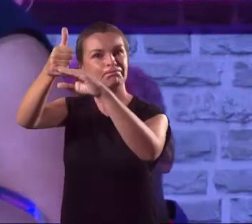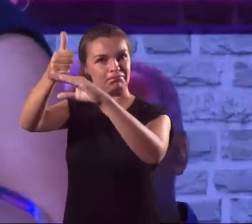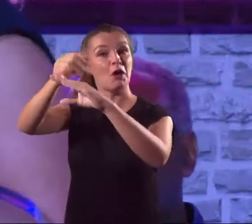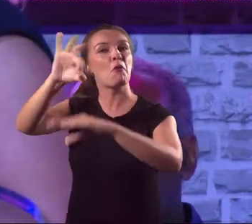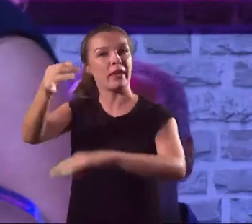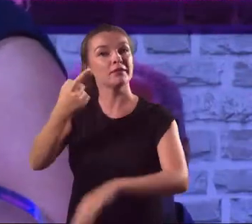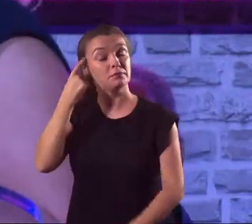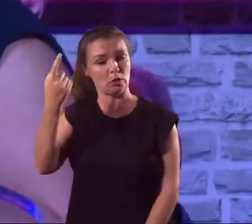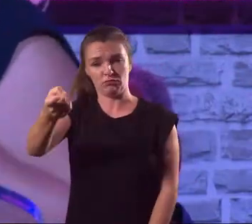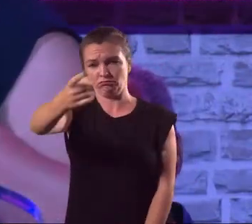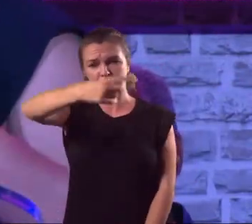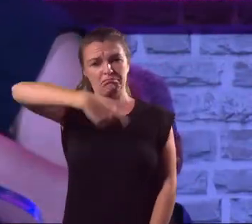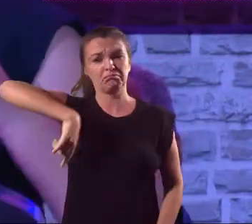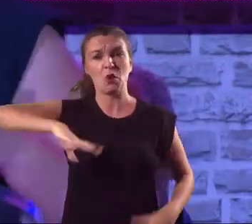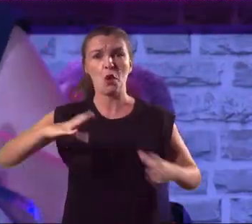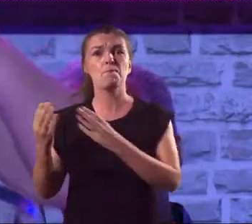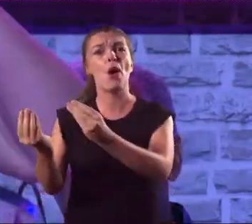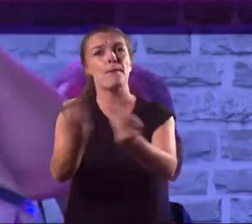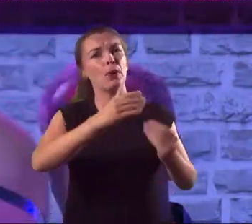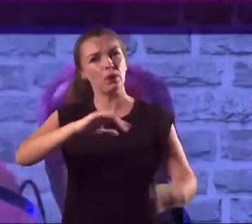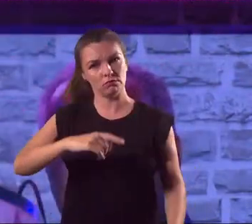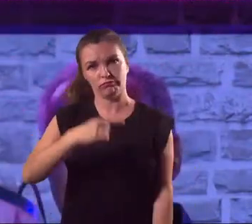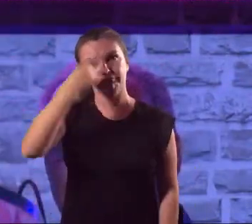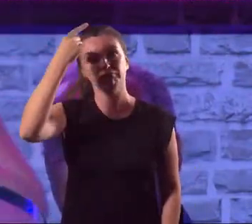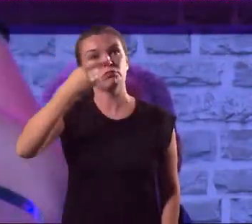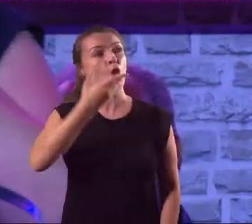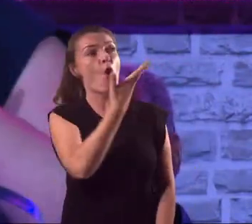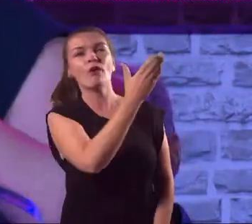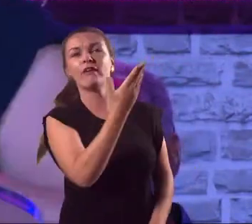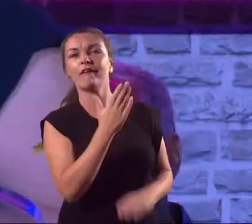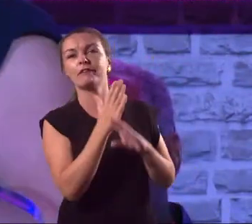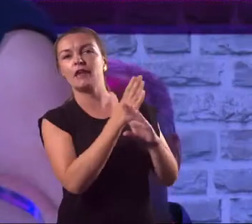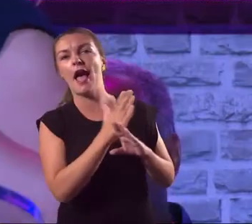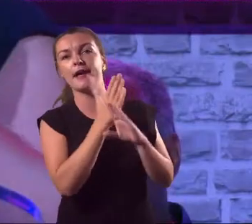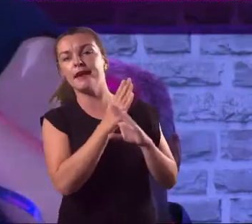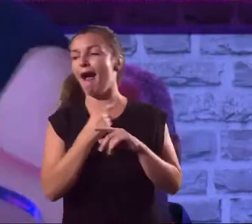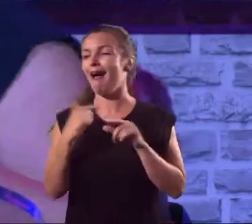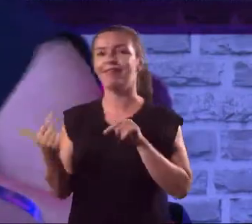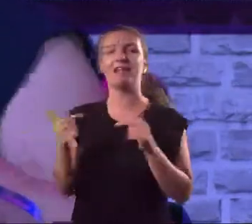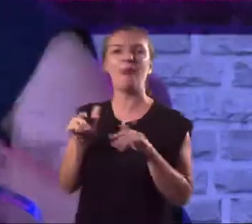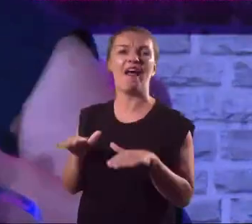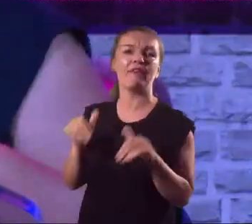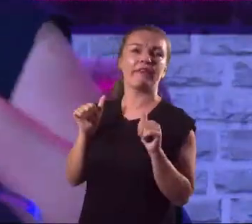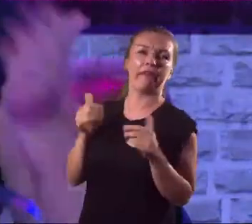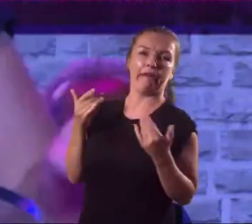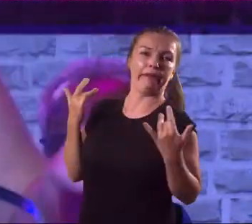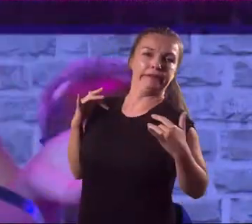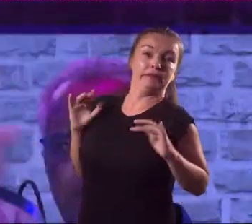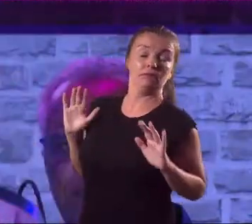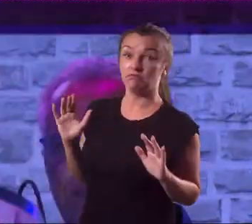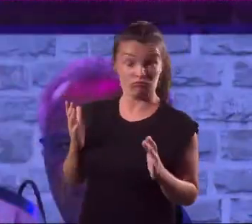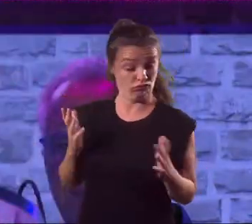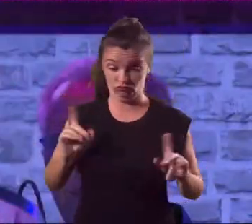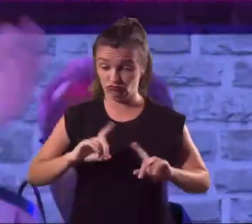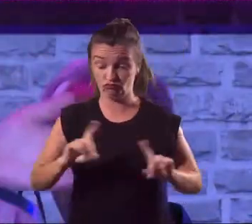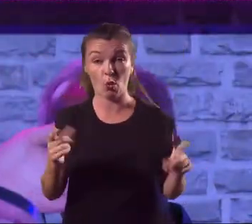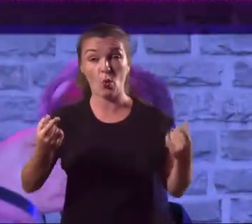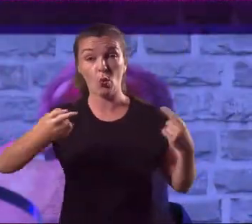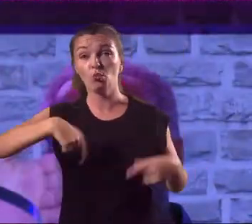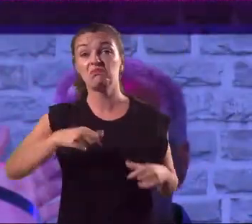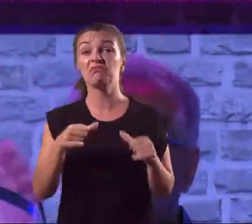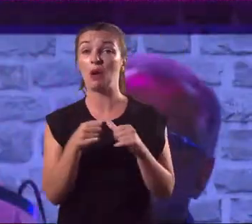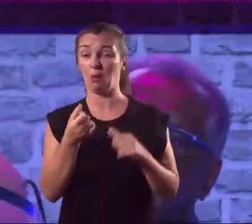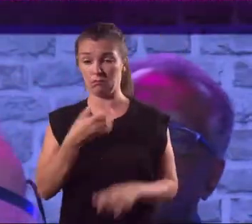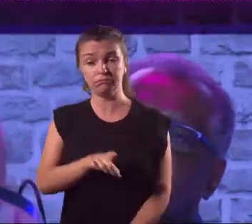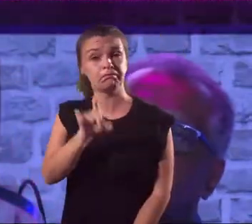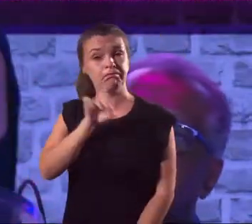nous croyons à l'intelligence des gens, contrairement à tous les autres qui se cachent, qui essayent de ne pas faire de débat et de pas de faire. Donc oui, nous parlons aux gens, nous n'avons absolument pas